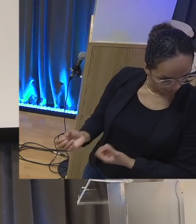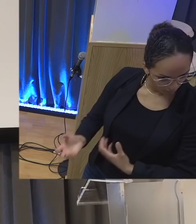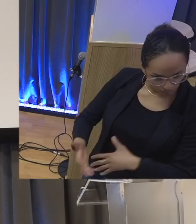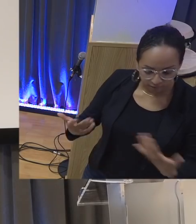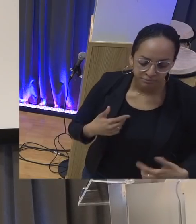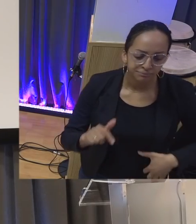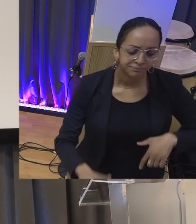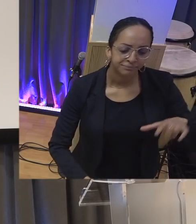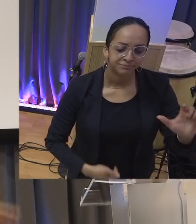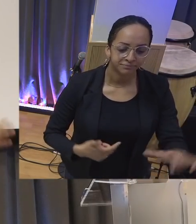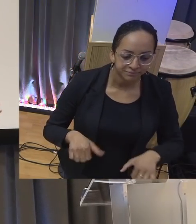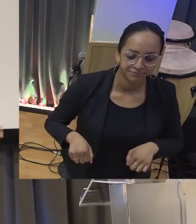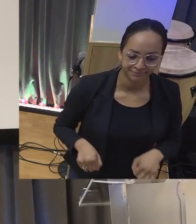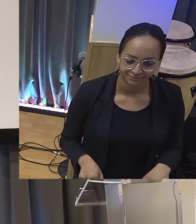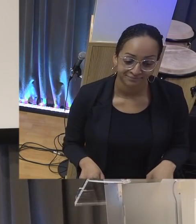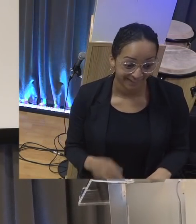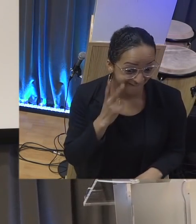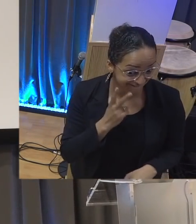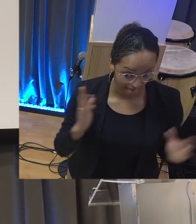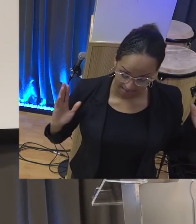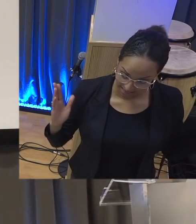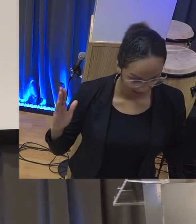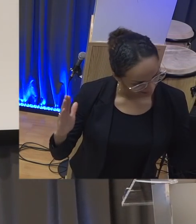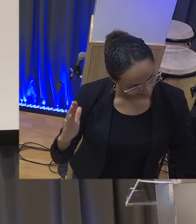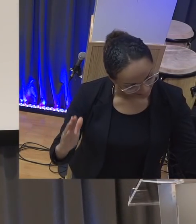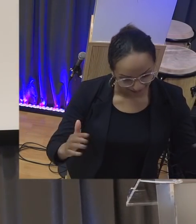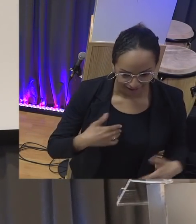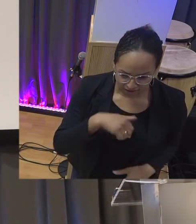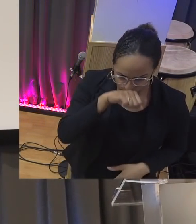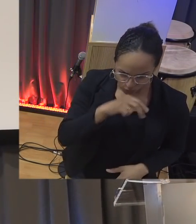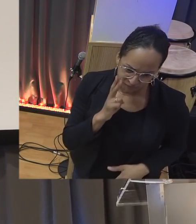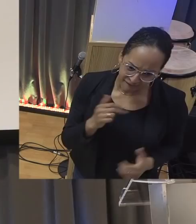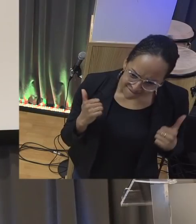et je passe dans le rayon du vin. J'aime bien une bonne bouteille,